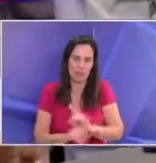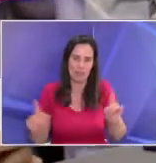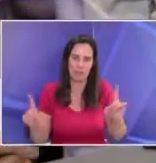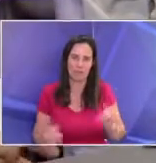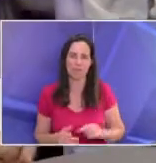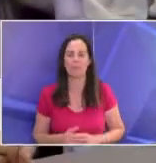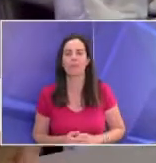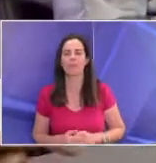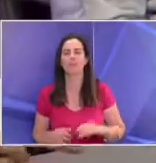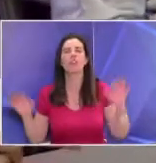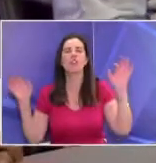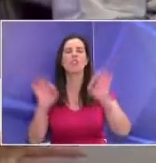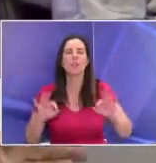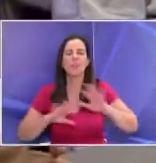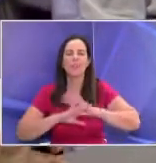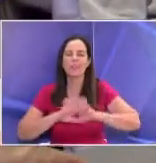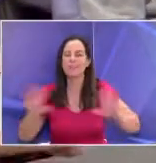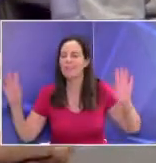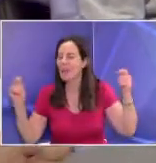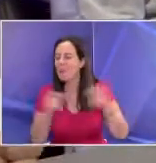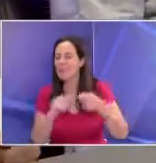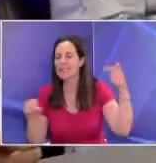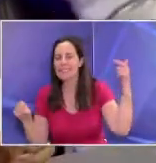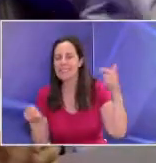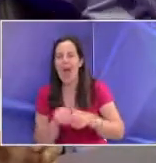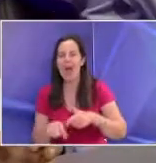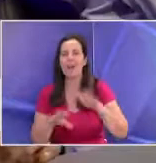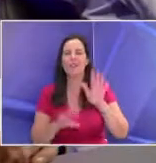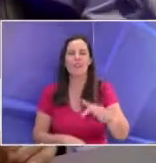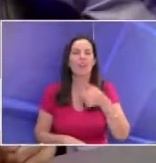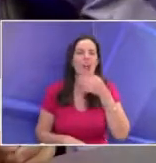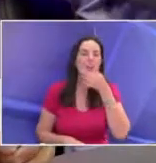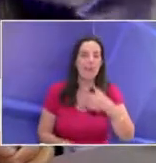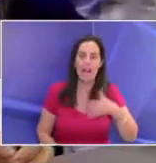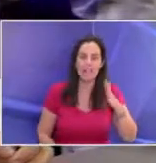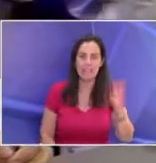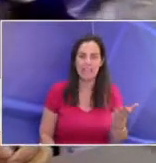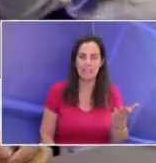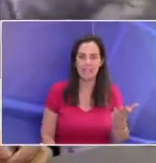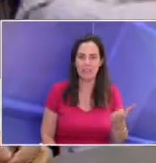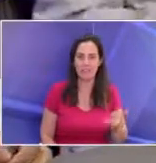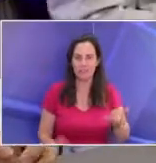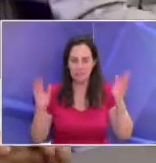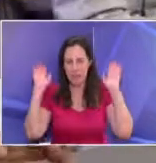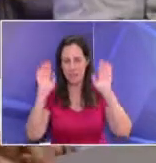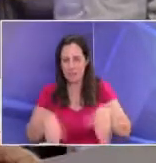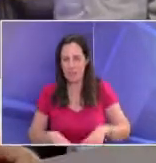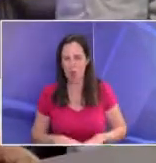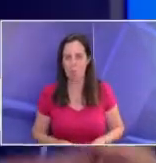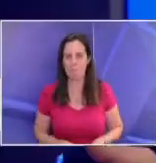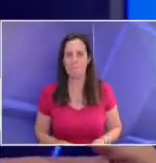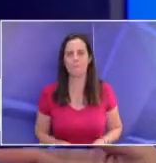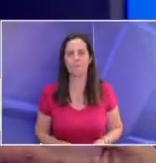עוד סרט. שום דבר, בכלל לא יחברו את זה, לא עם סעודיה. זה מפחיש, זה אכזרי. אתה לא רוצה לנסוע למדינה כזאת. מה פתאום?